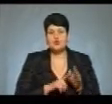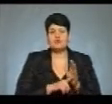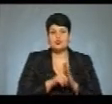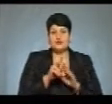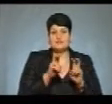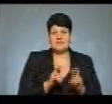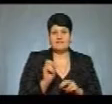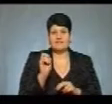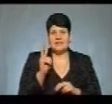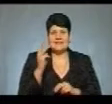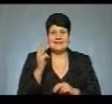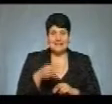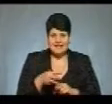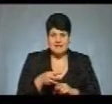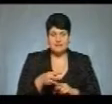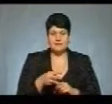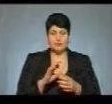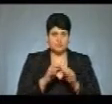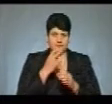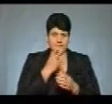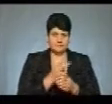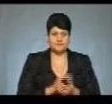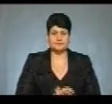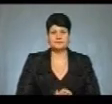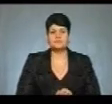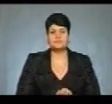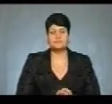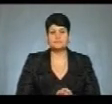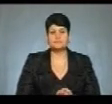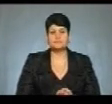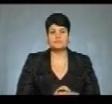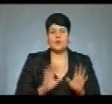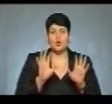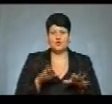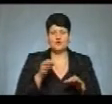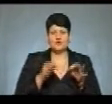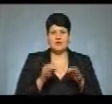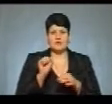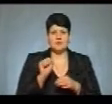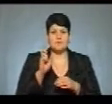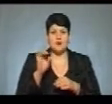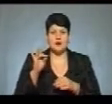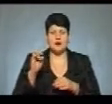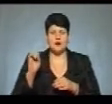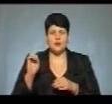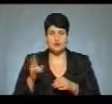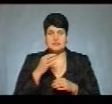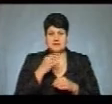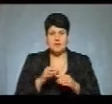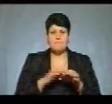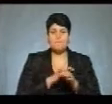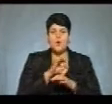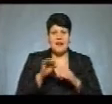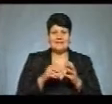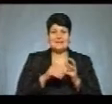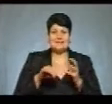засідання о 12:30. Подробиці у сюжеті Анжели Шове. Головуючий суддя Андрій Баранюк повідомив, проект землеустрою, який